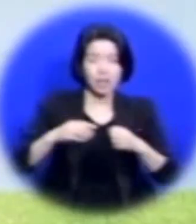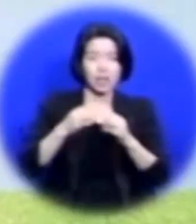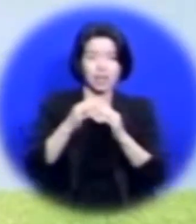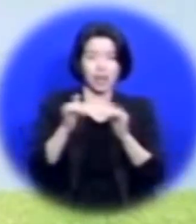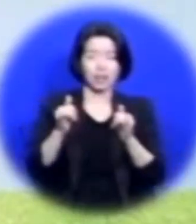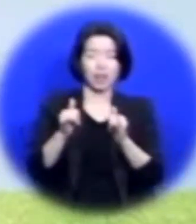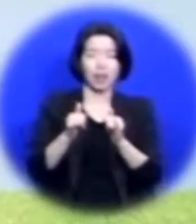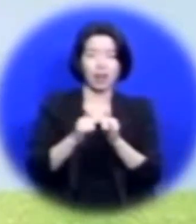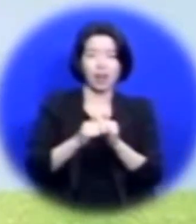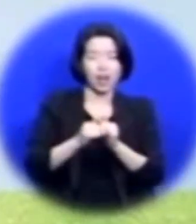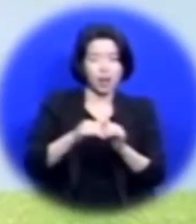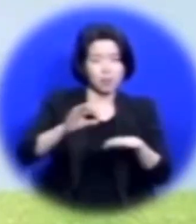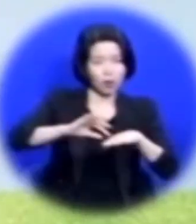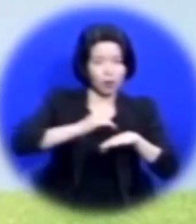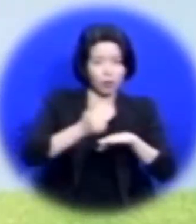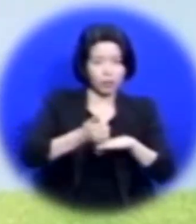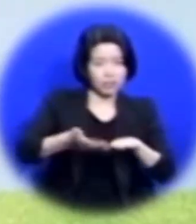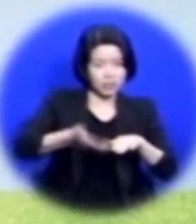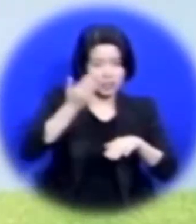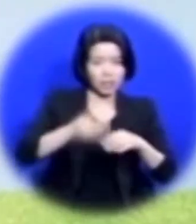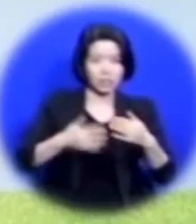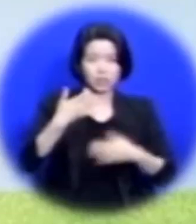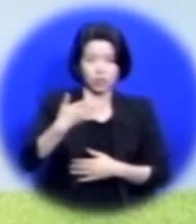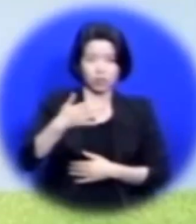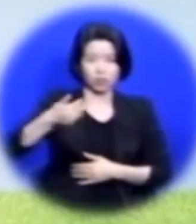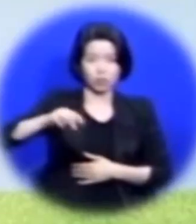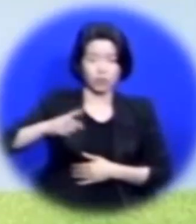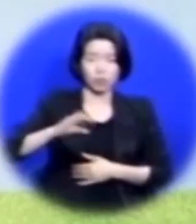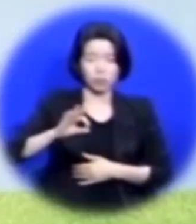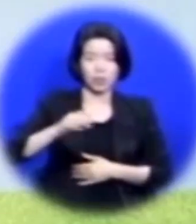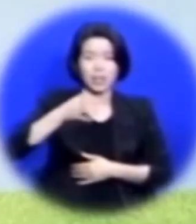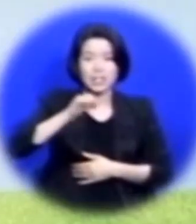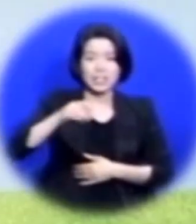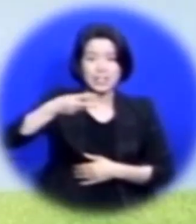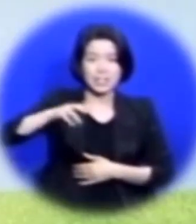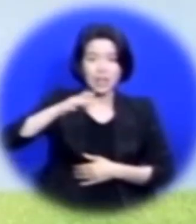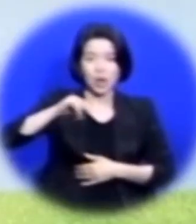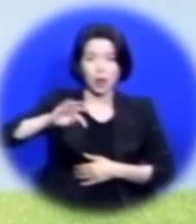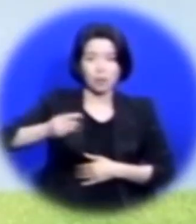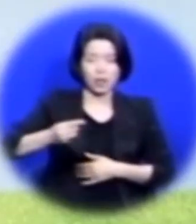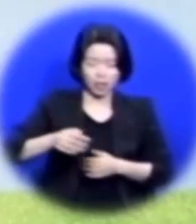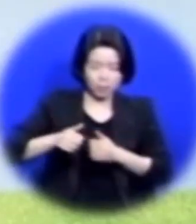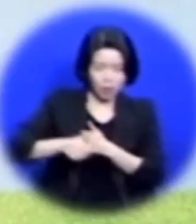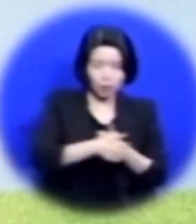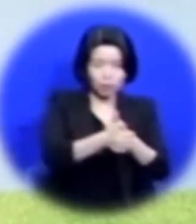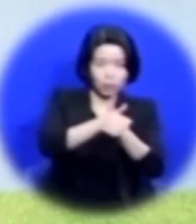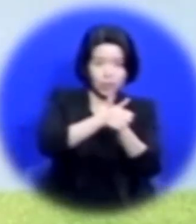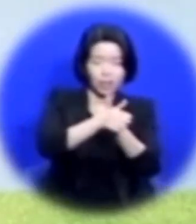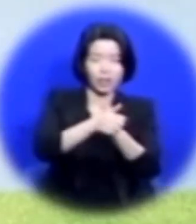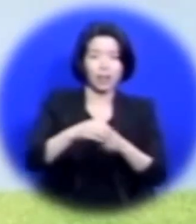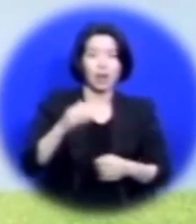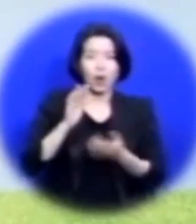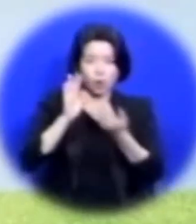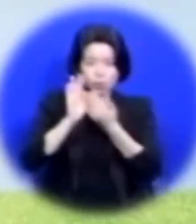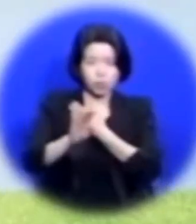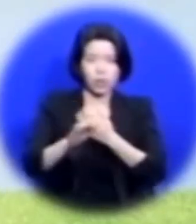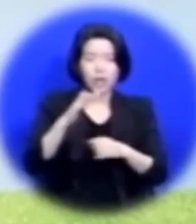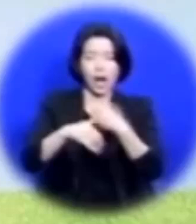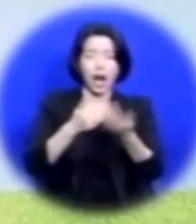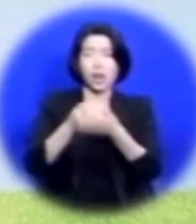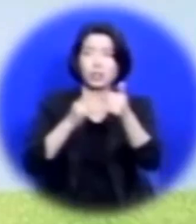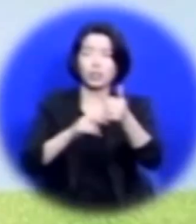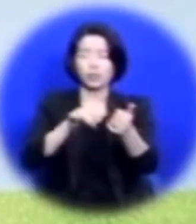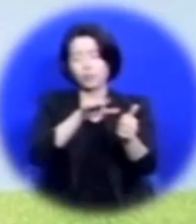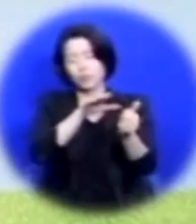열왕기상 19장 해보면 이세벨이 에게 쫓겨서 쫓기고 쫓기다가 나중에는 하나님께 죽여 달라고